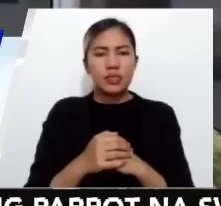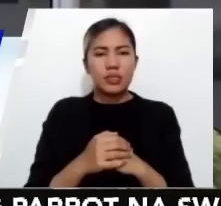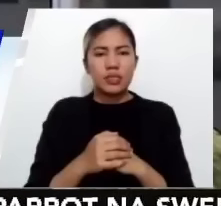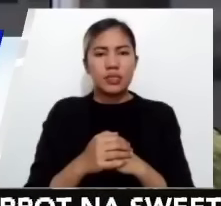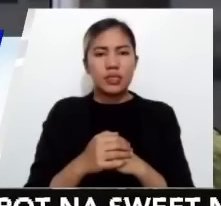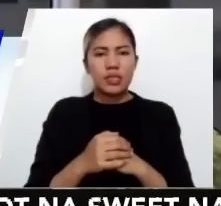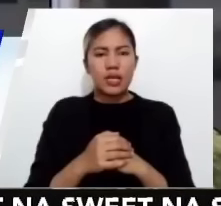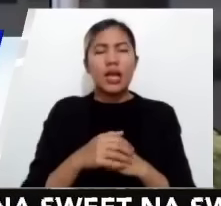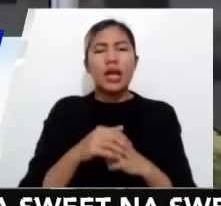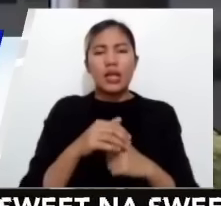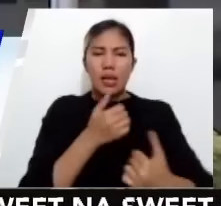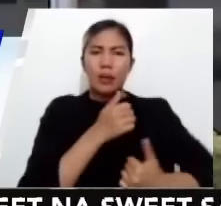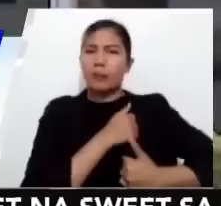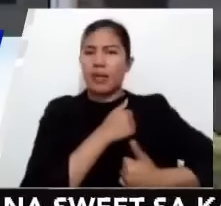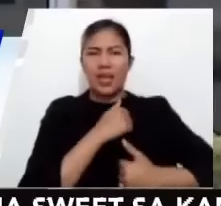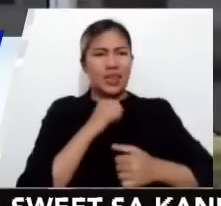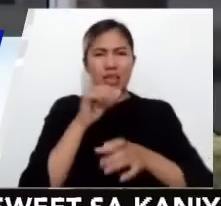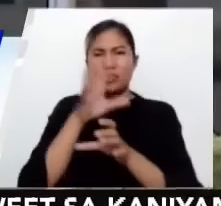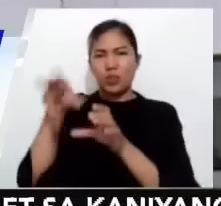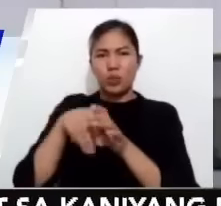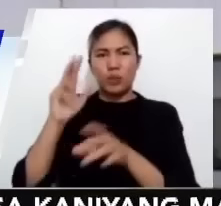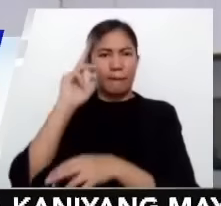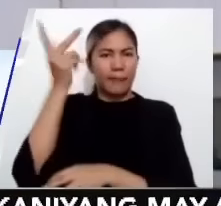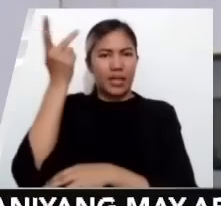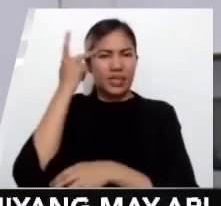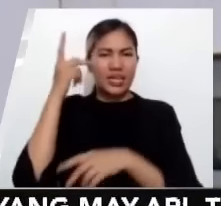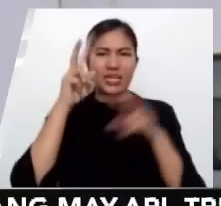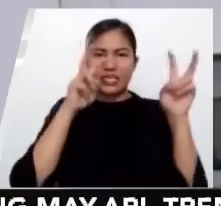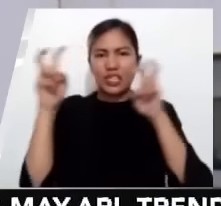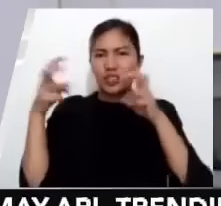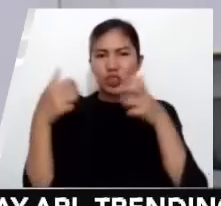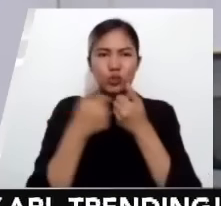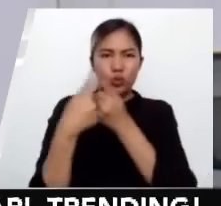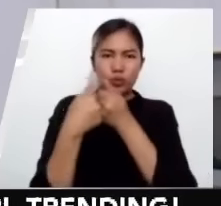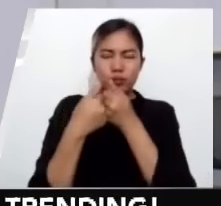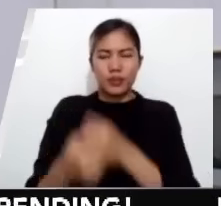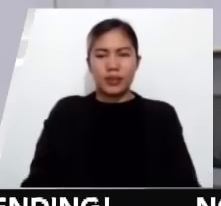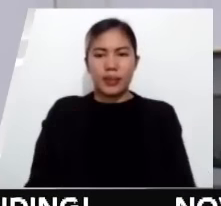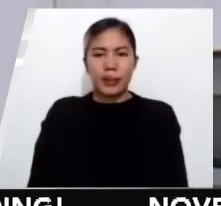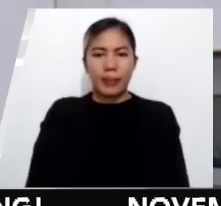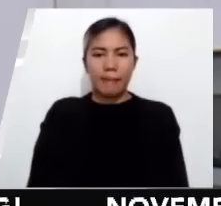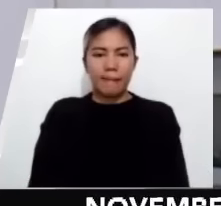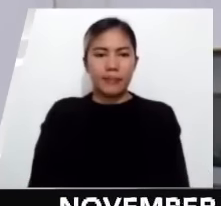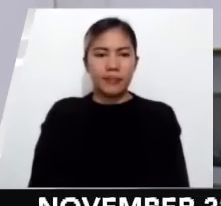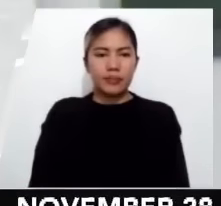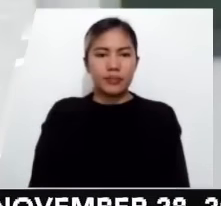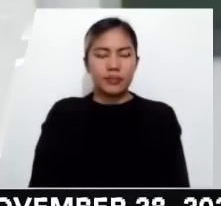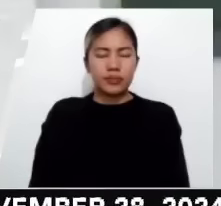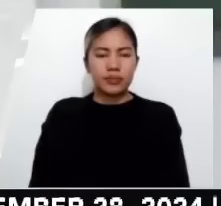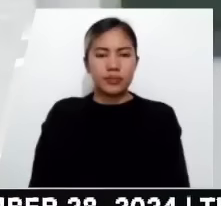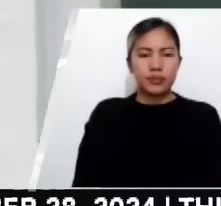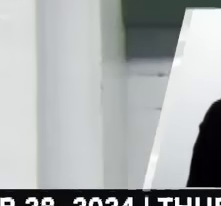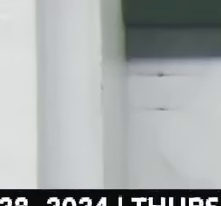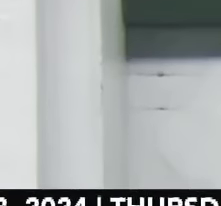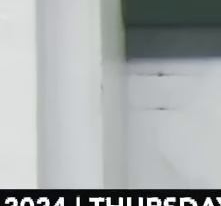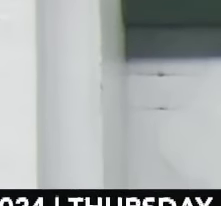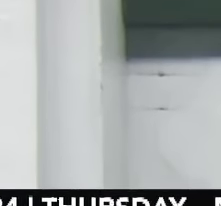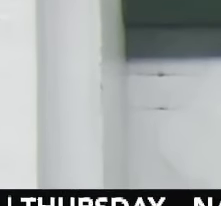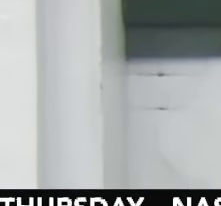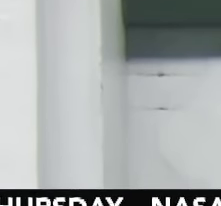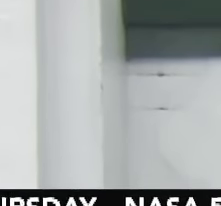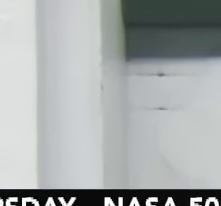po. Okay, maraming salamat po sa oras na binahagi niyo po sa Balitang Hali. Thank you po. CFP spokesperson Colonel Franz Margaret